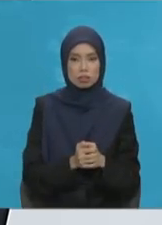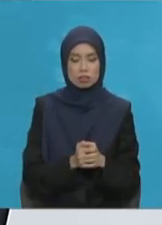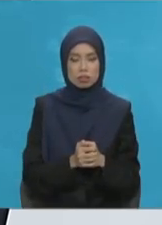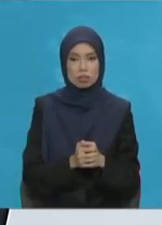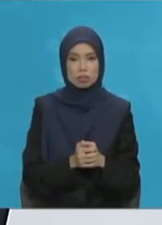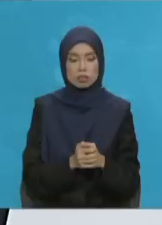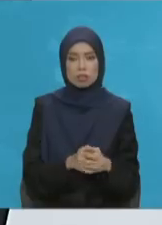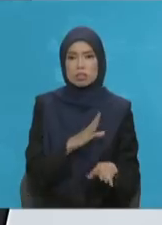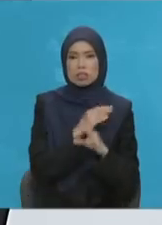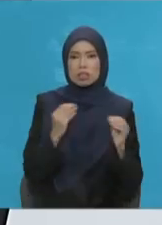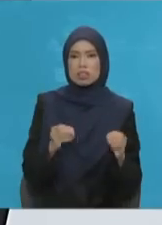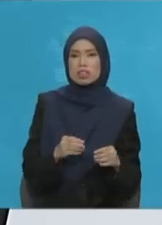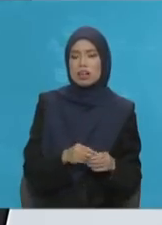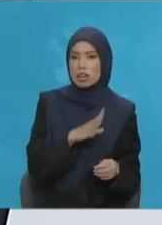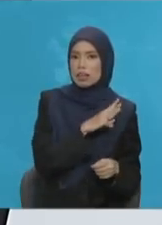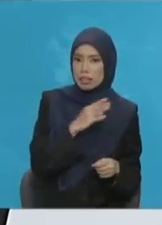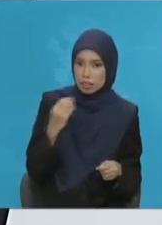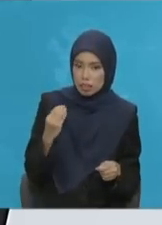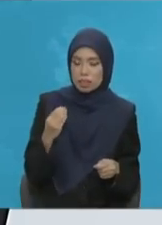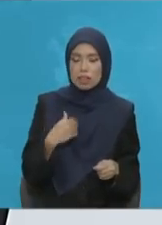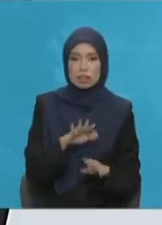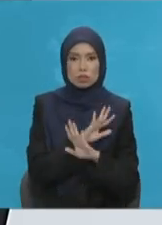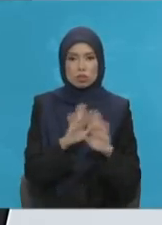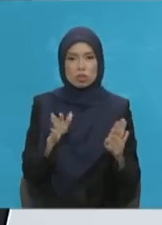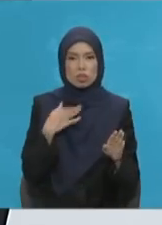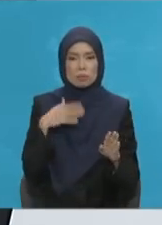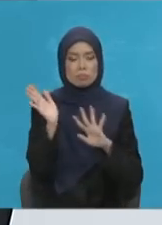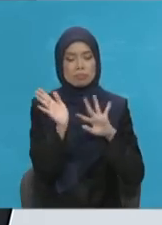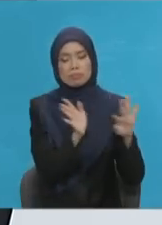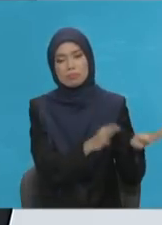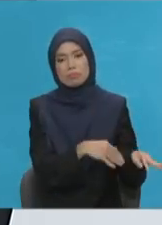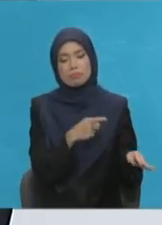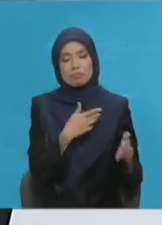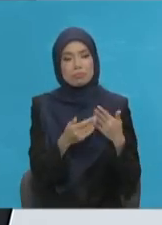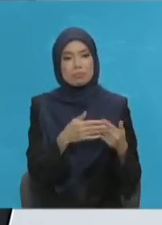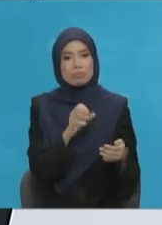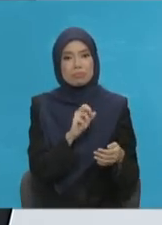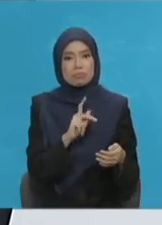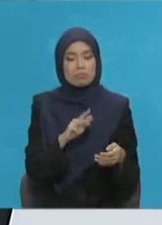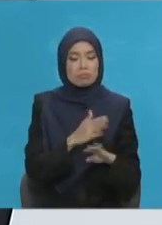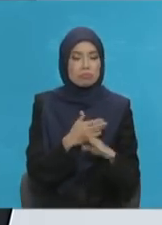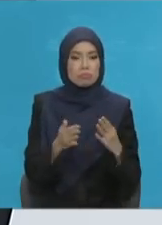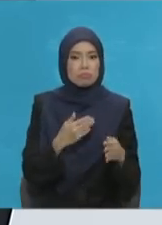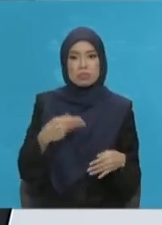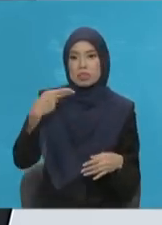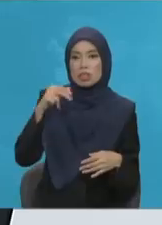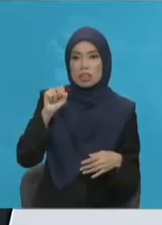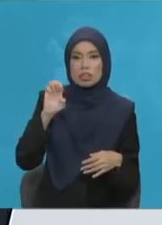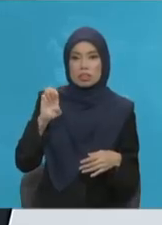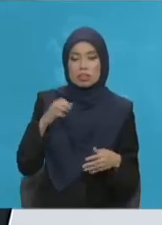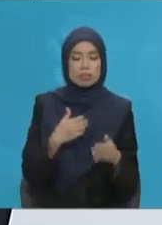diambil remeh seperti mengenai hal ihwal SSI health